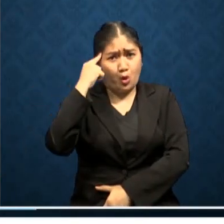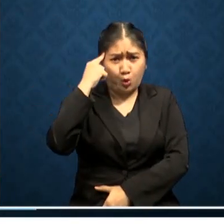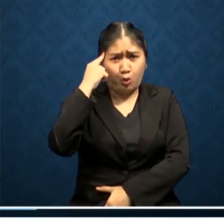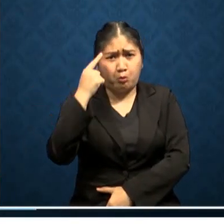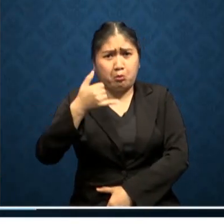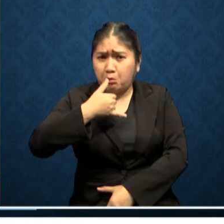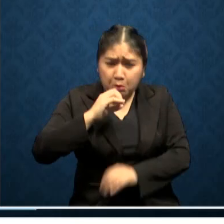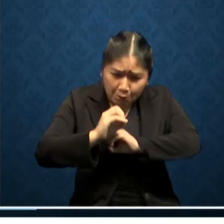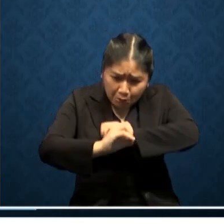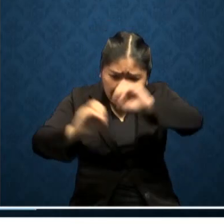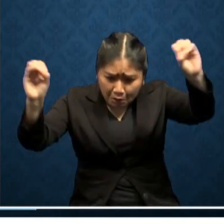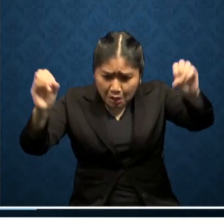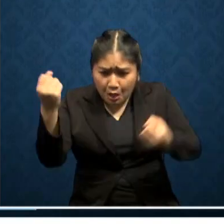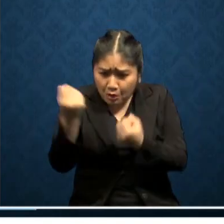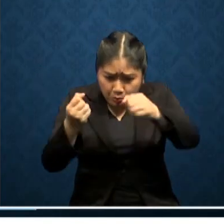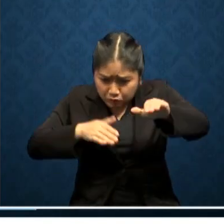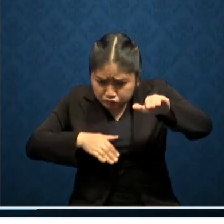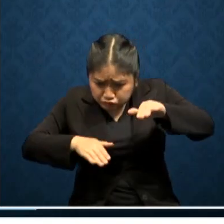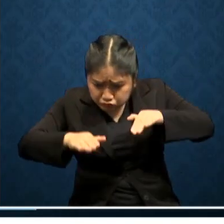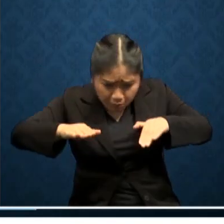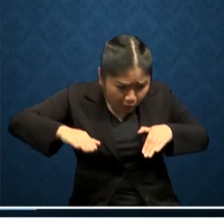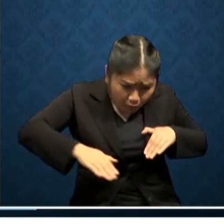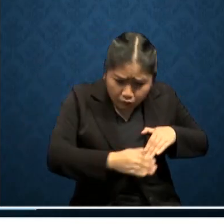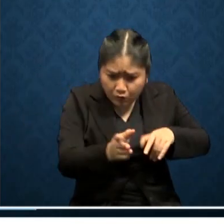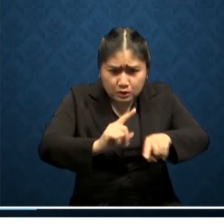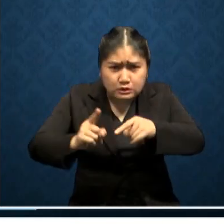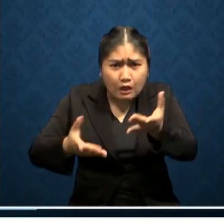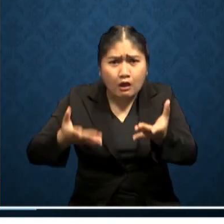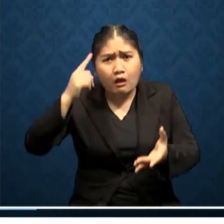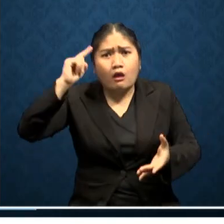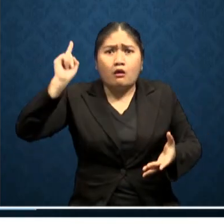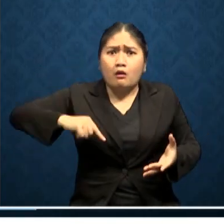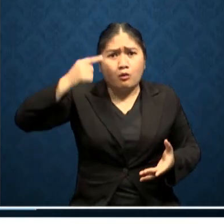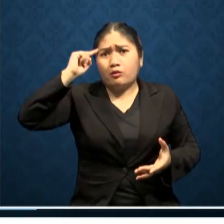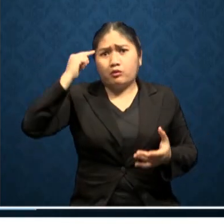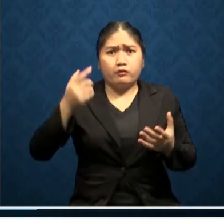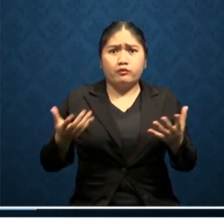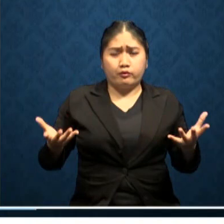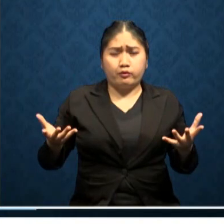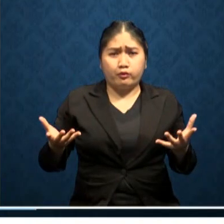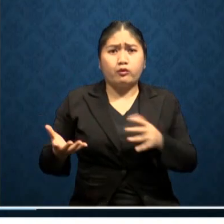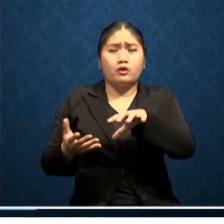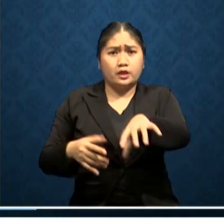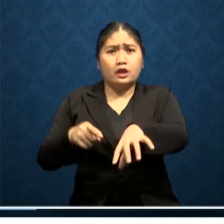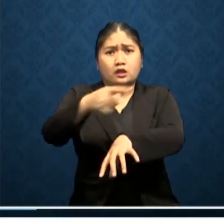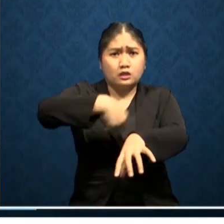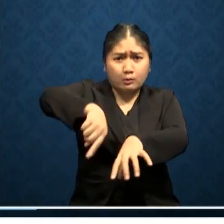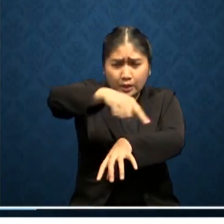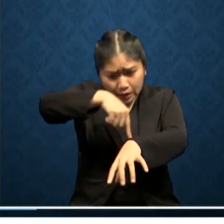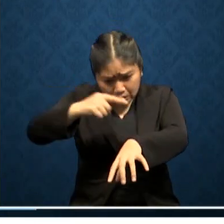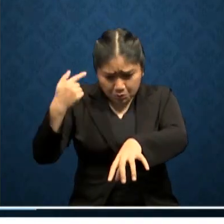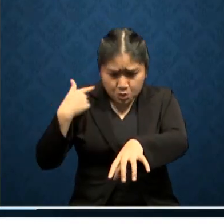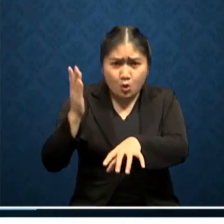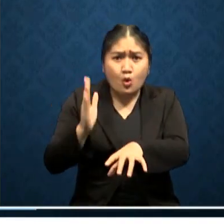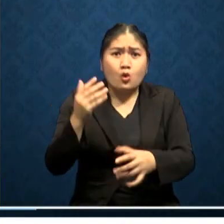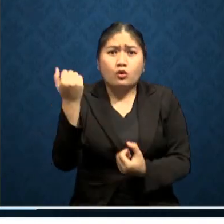เลยเพรวาเส้ทเส้นนี้จะไปที่ทองเที่ยวกับบายของคุณหารนะครับตรงนั้นจะมีคน